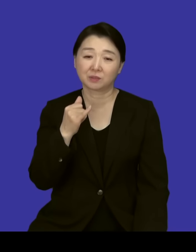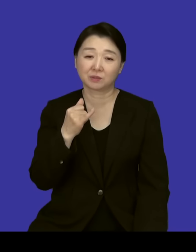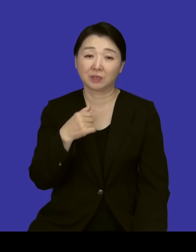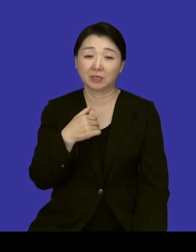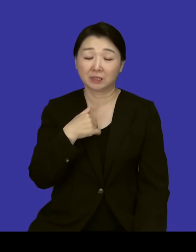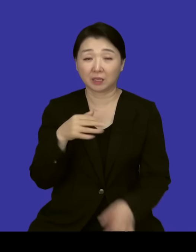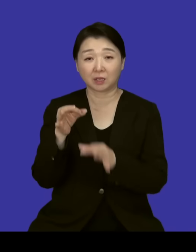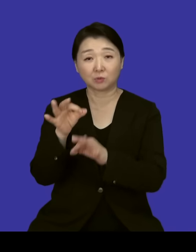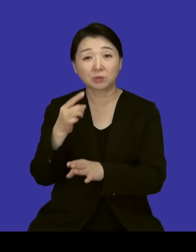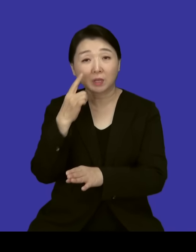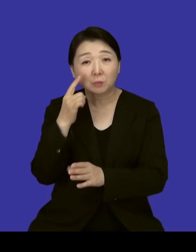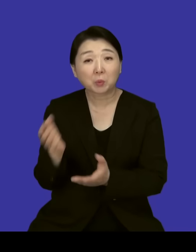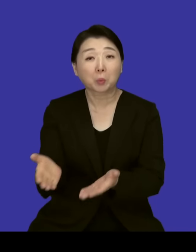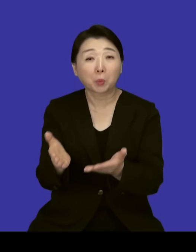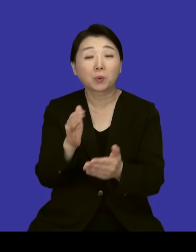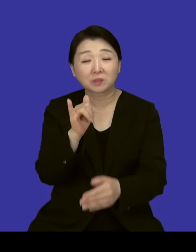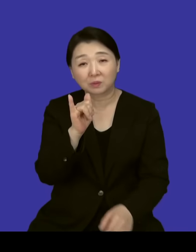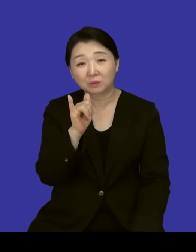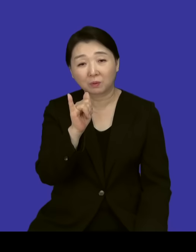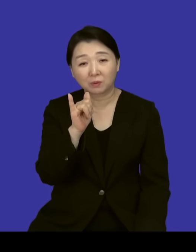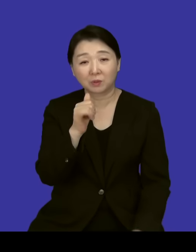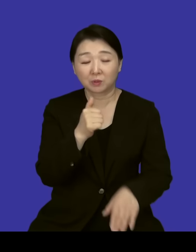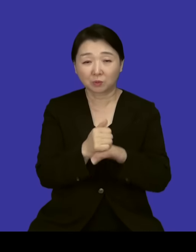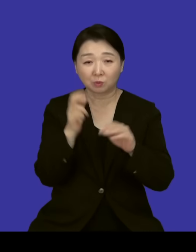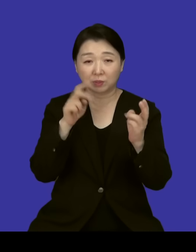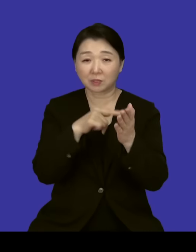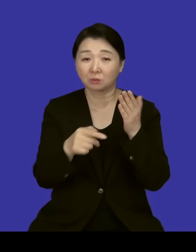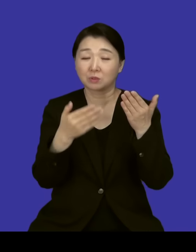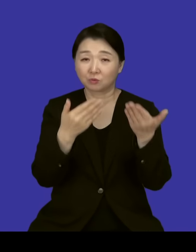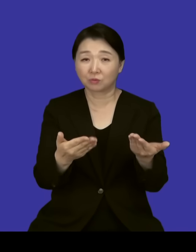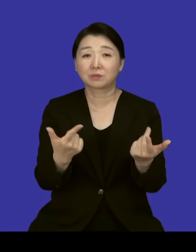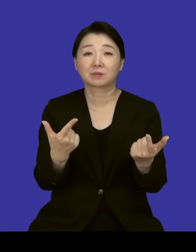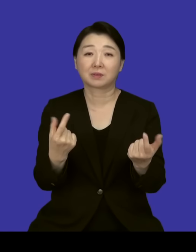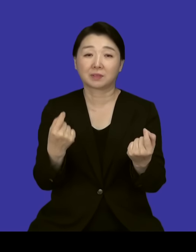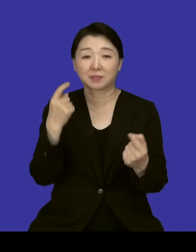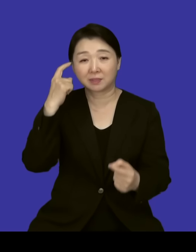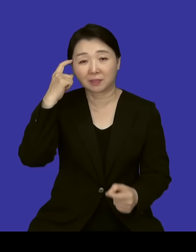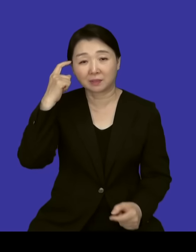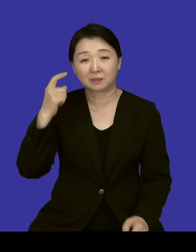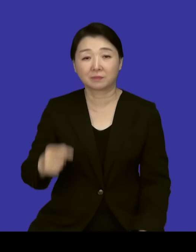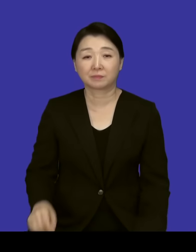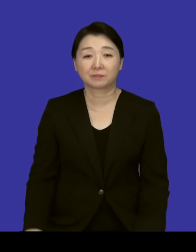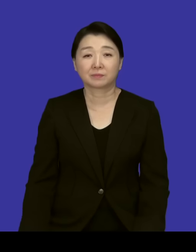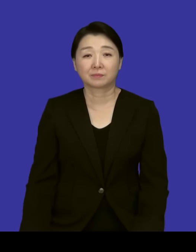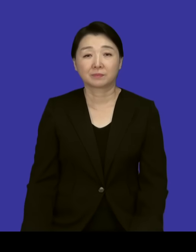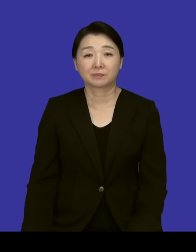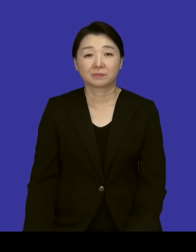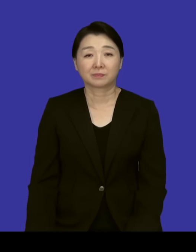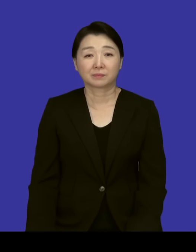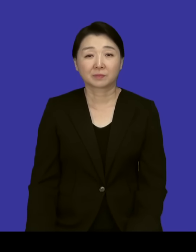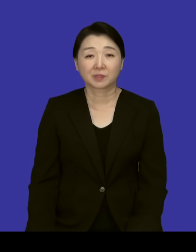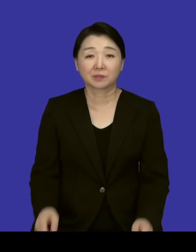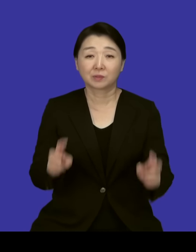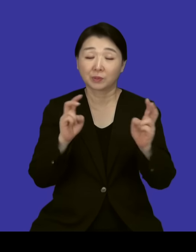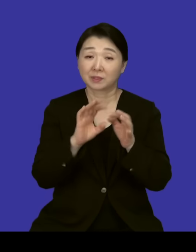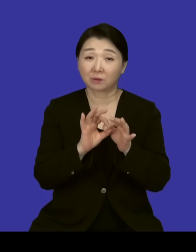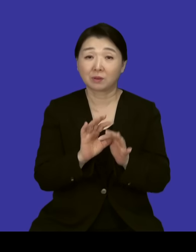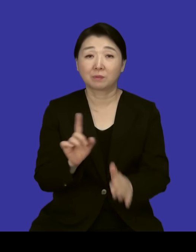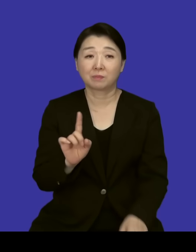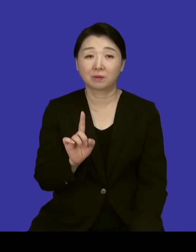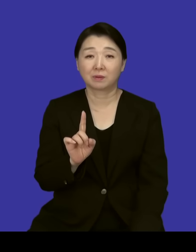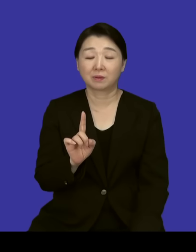이거 투자하라고 해서 우리 회사에 또 손실을 끼치는 게 아닌가 그런 것 때문에 그 회사 관련해